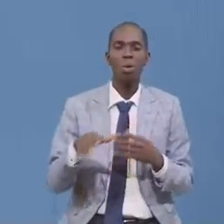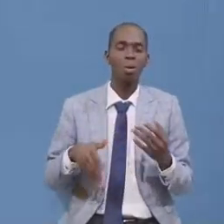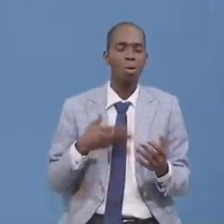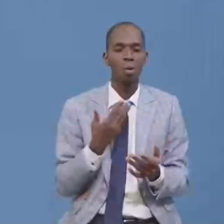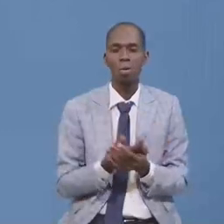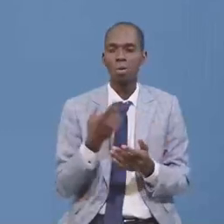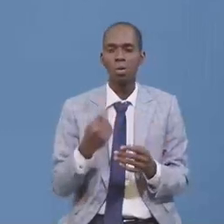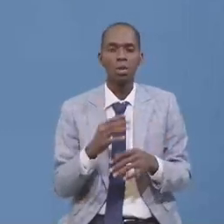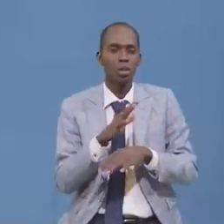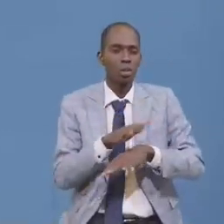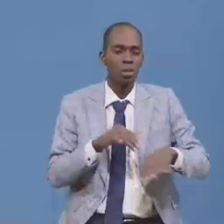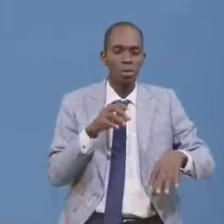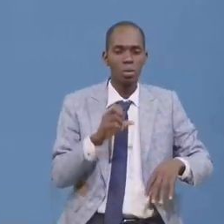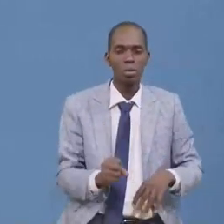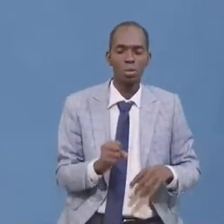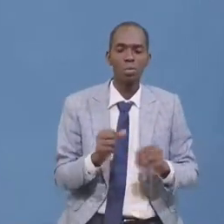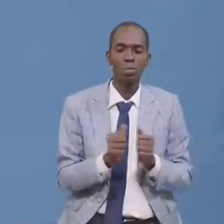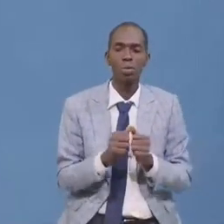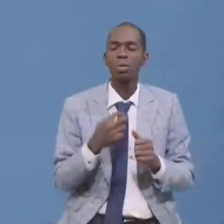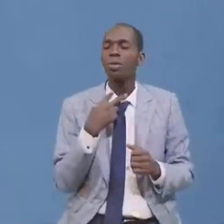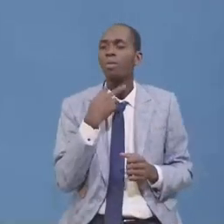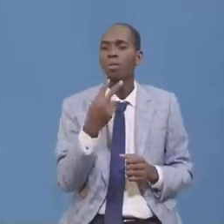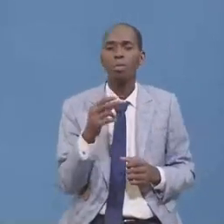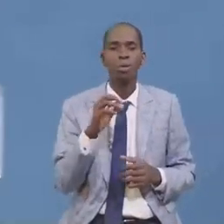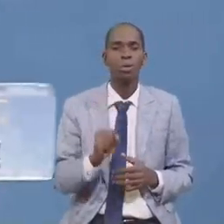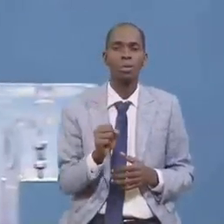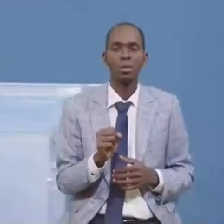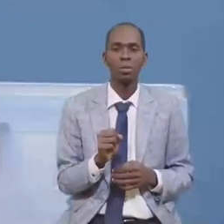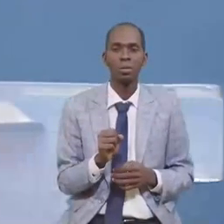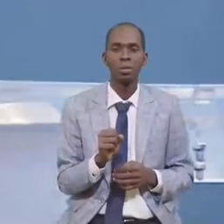Au milieu de tous ces appels, de toutes ces voix,